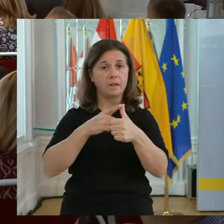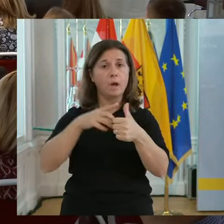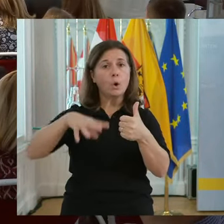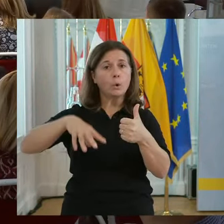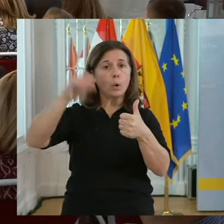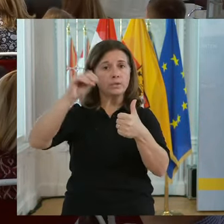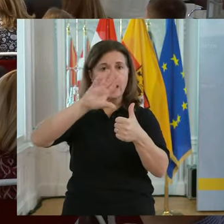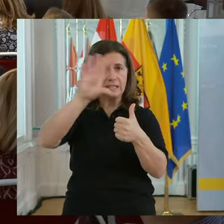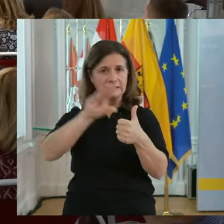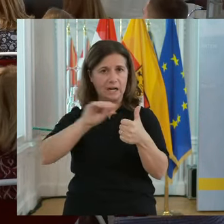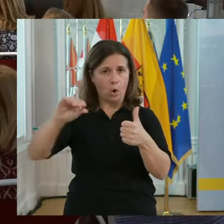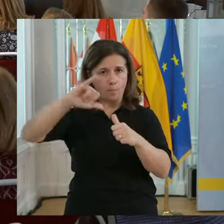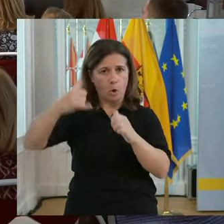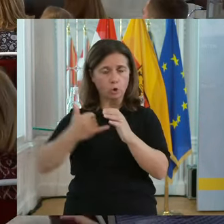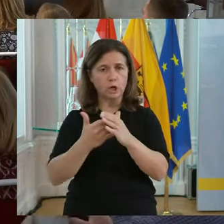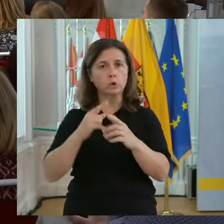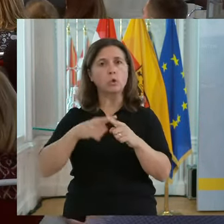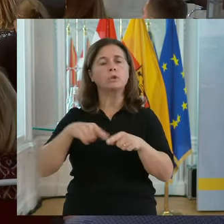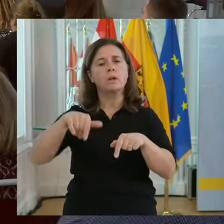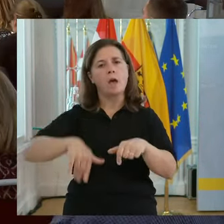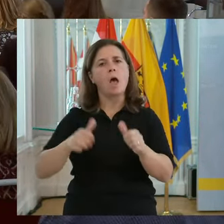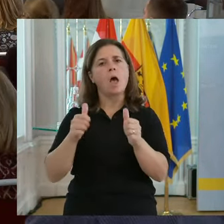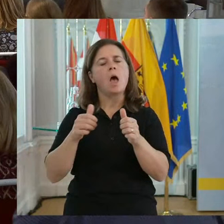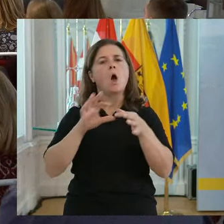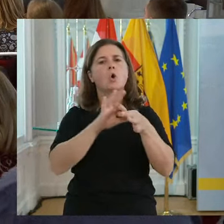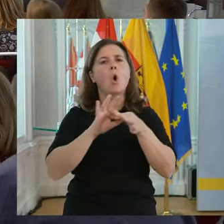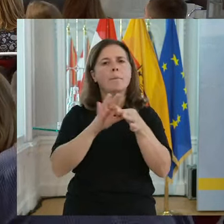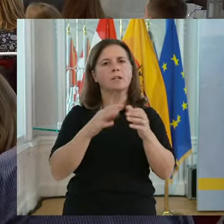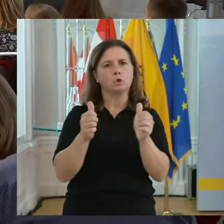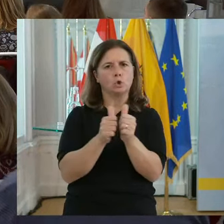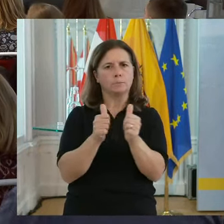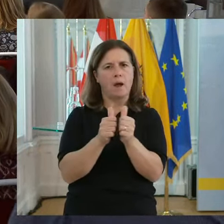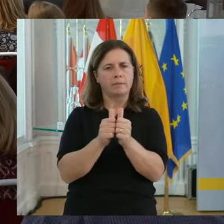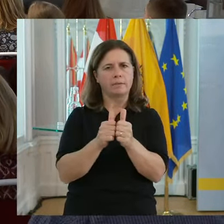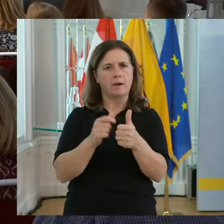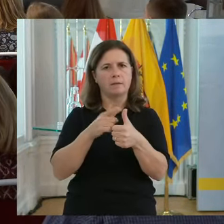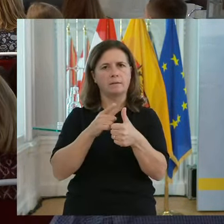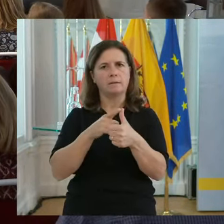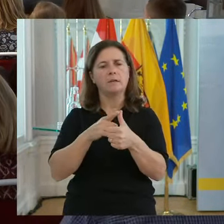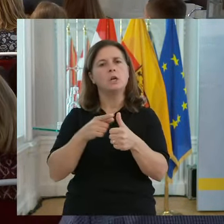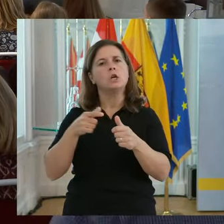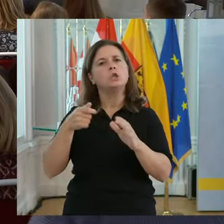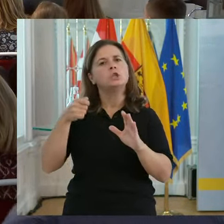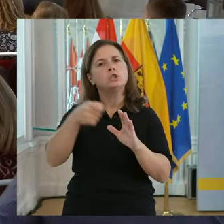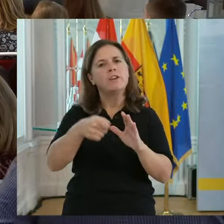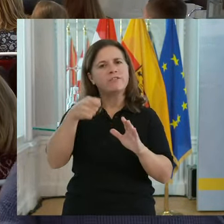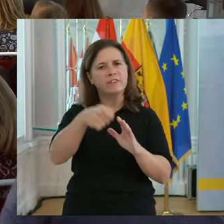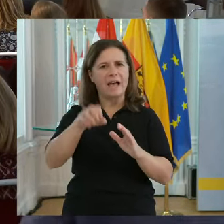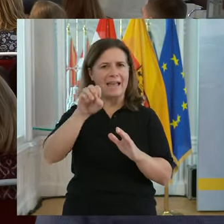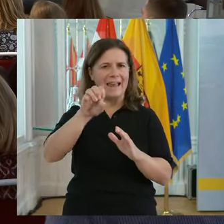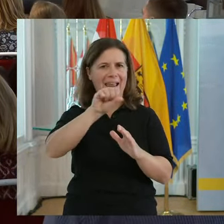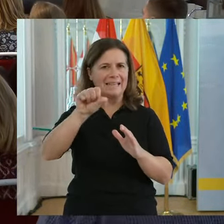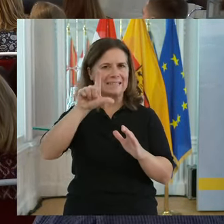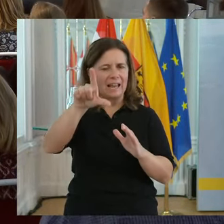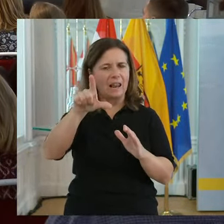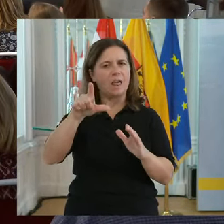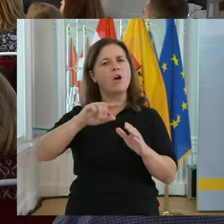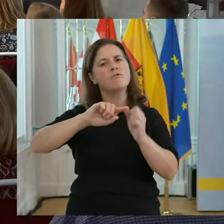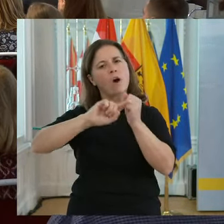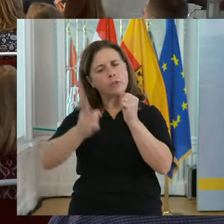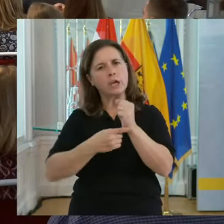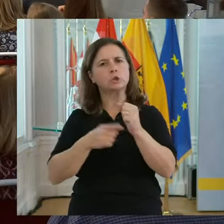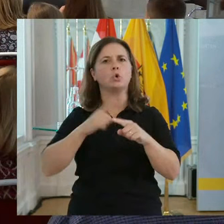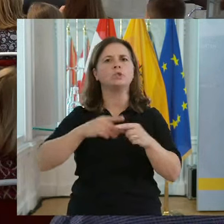Zero Project und seinem regionalen Kooperationspartner in Kärnten. Begrüßen Sie mit mir den Stifter der Essel Foundation, Martin Essel, und